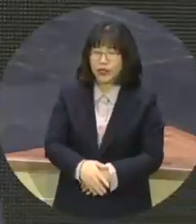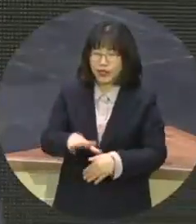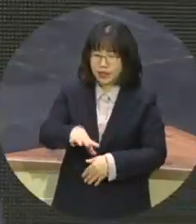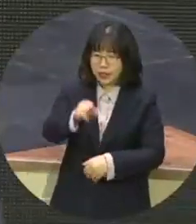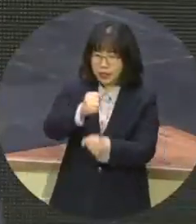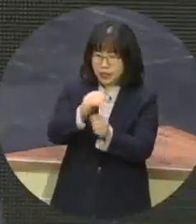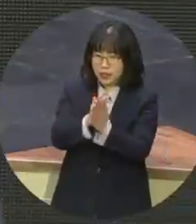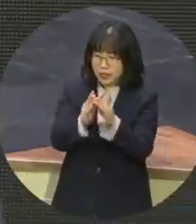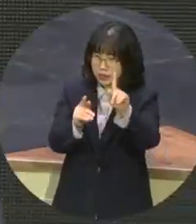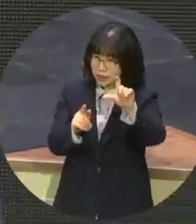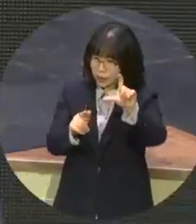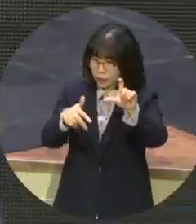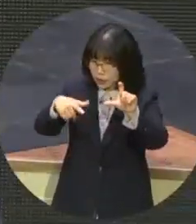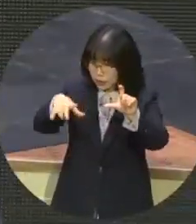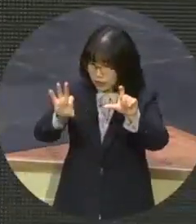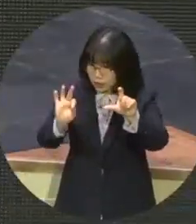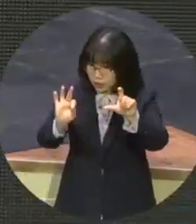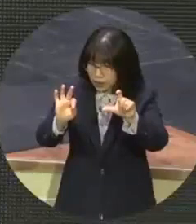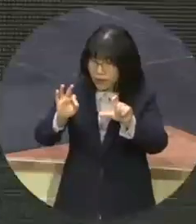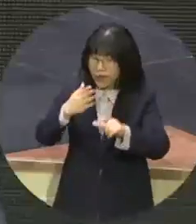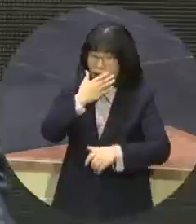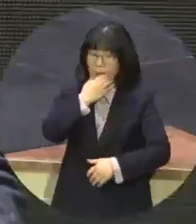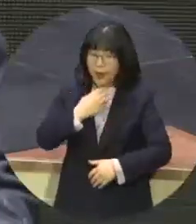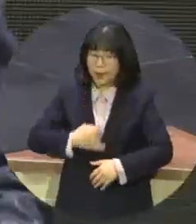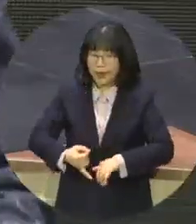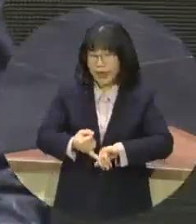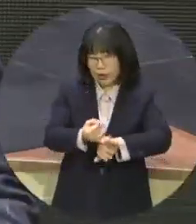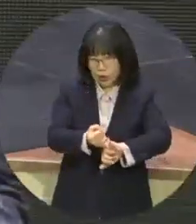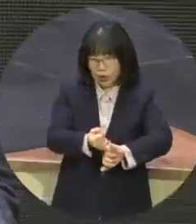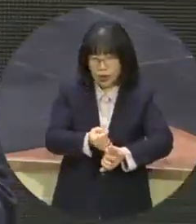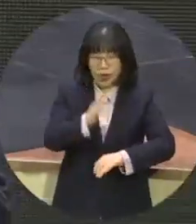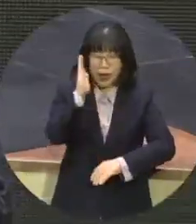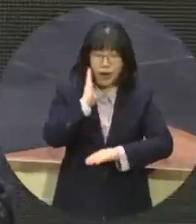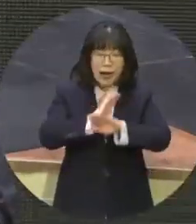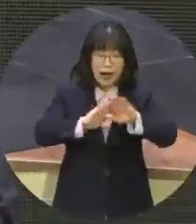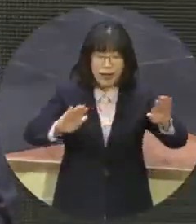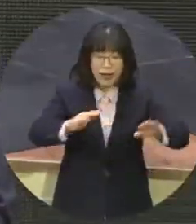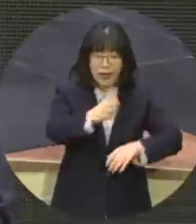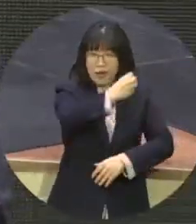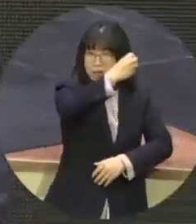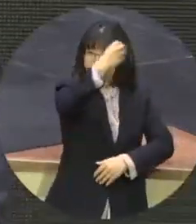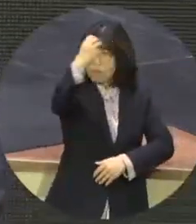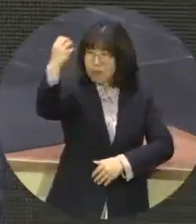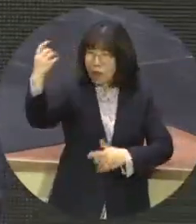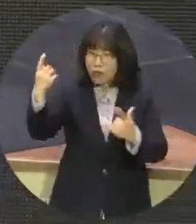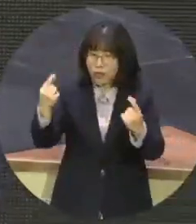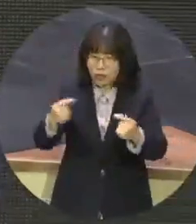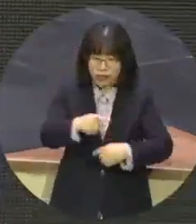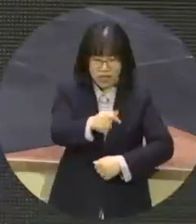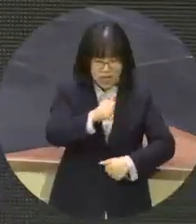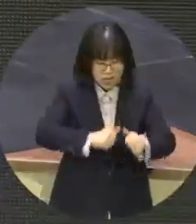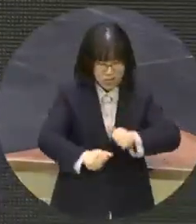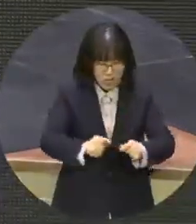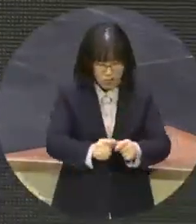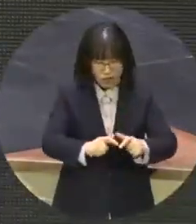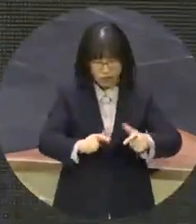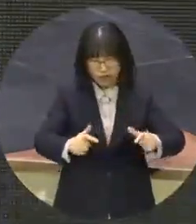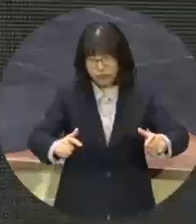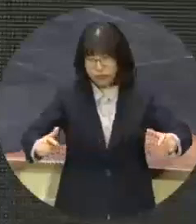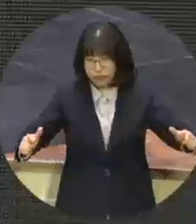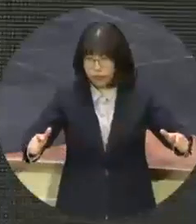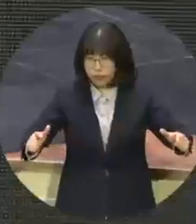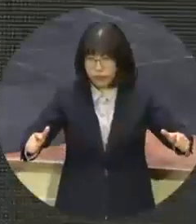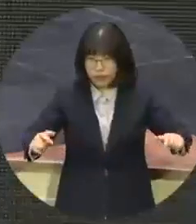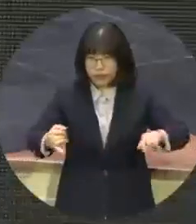창세기 15장에 보면 하나님께서 아브라함에게 하늘의 무별처럼 그 자손의 수가 셀 수